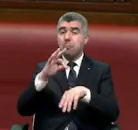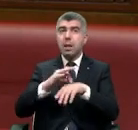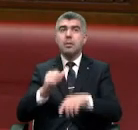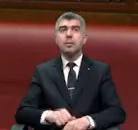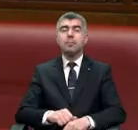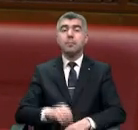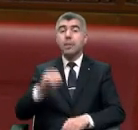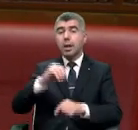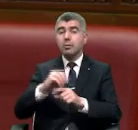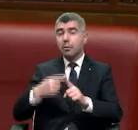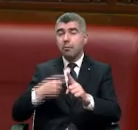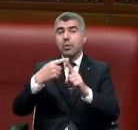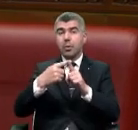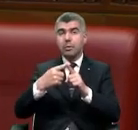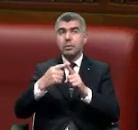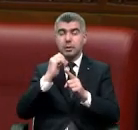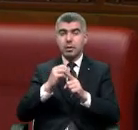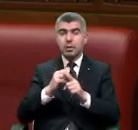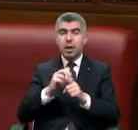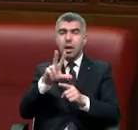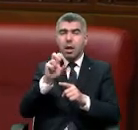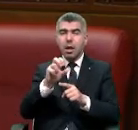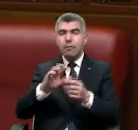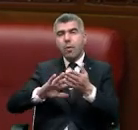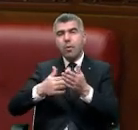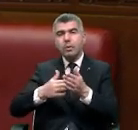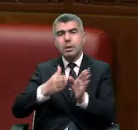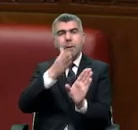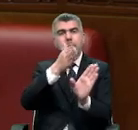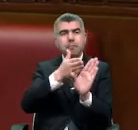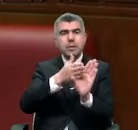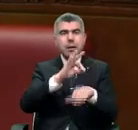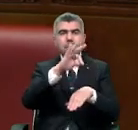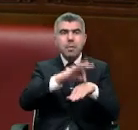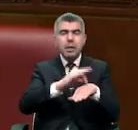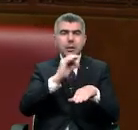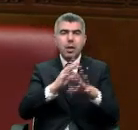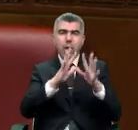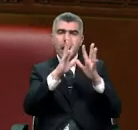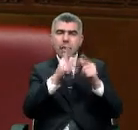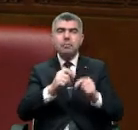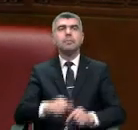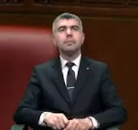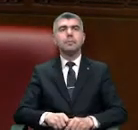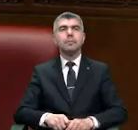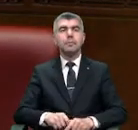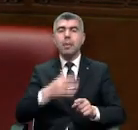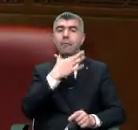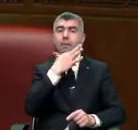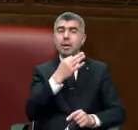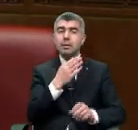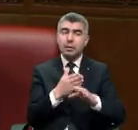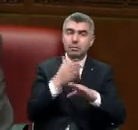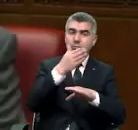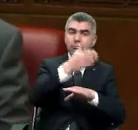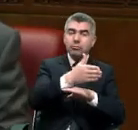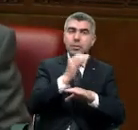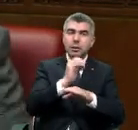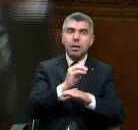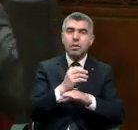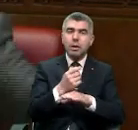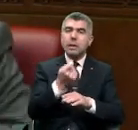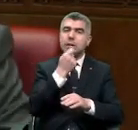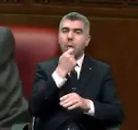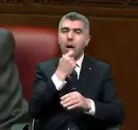بها، كذلك تعزيز القدرة السريرية الإجمالية للصحة النفسية وتعزيز الموارد البشرية، تحسين الولوج للخدمات